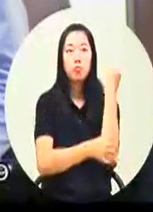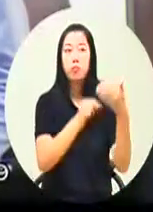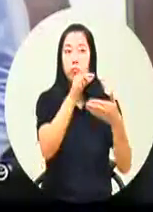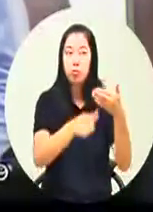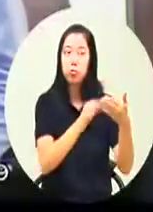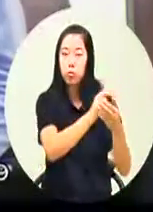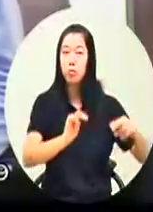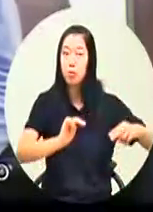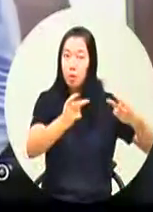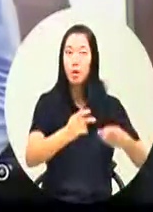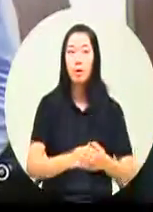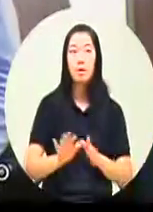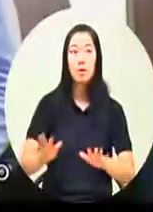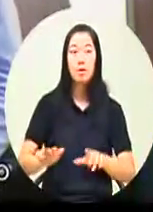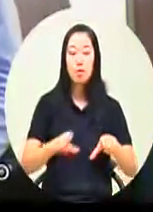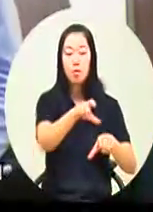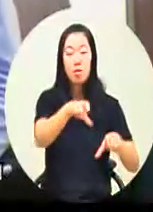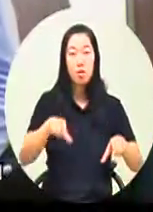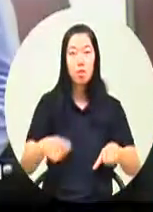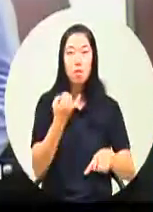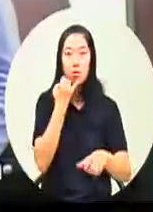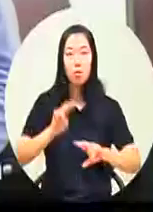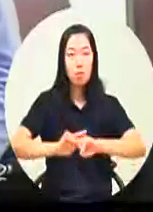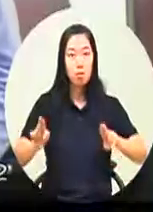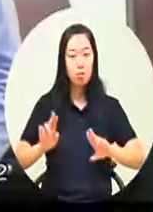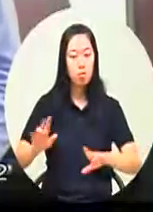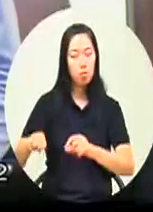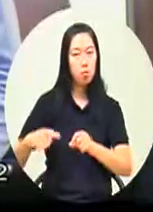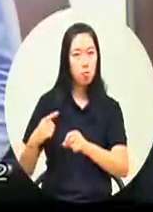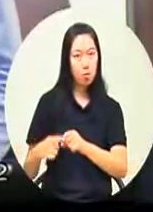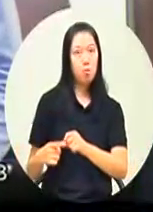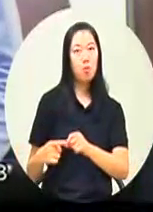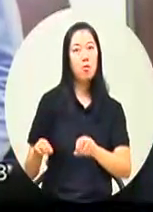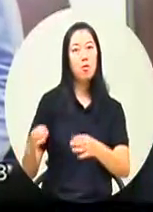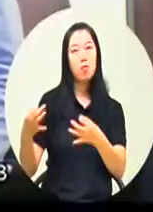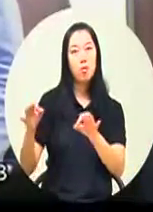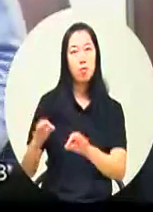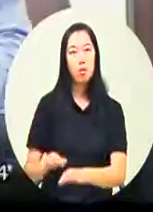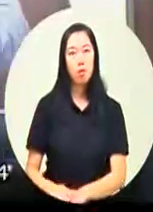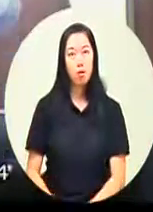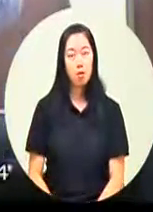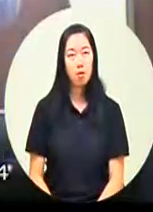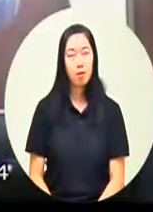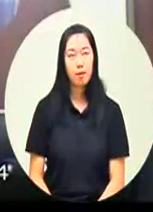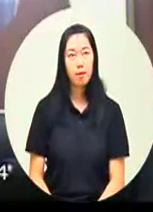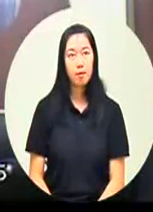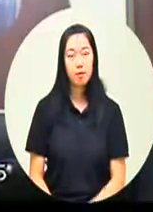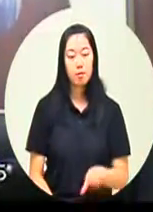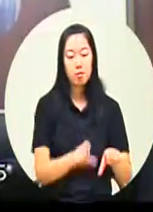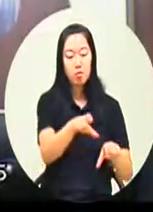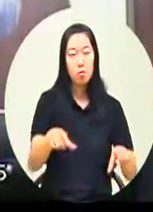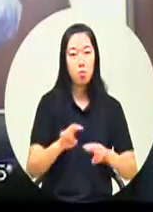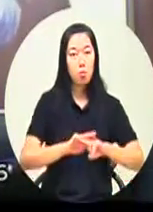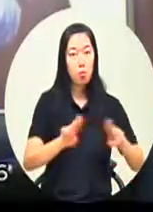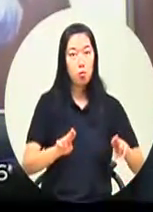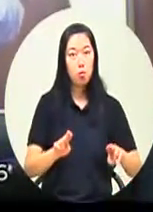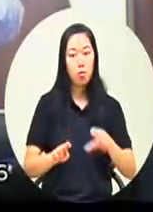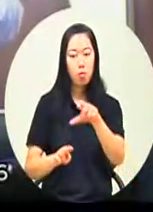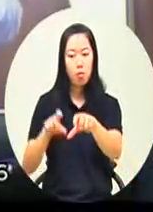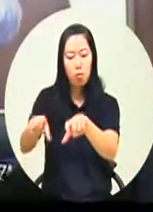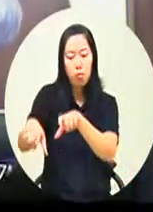轮。机车可以开放是今年的事而已，今年才刚开放哦。那三轮可以开放，为什么不开放四